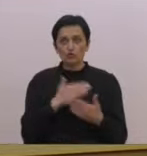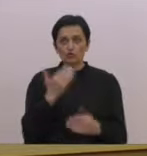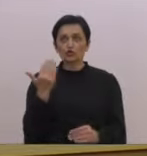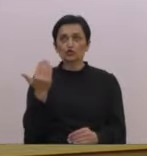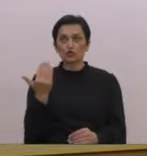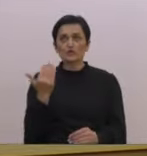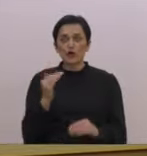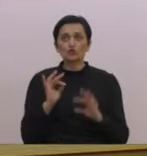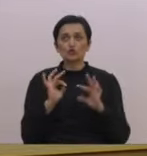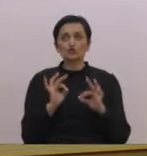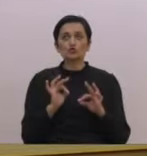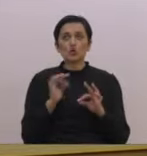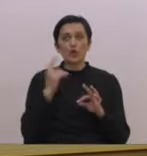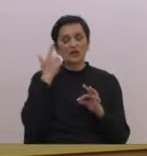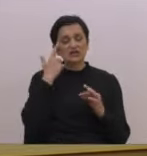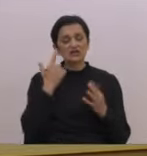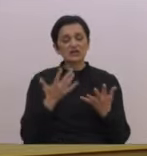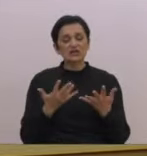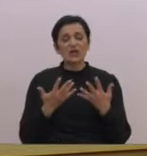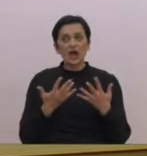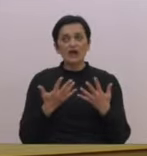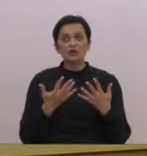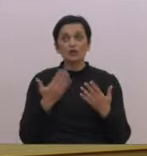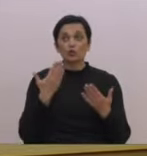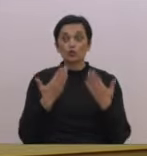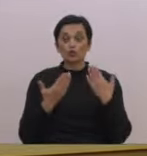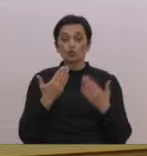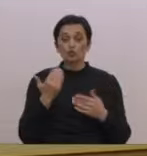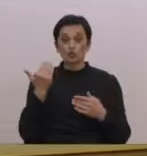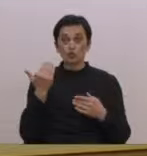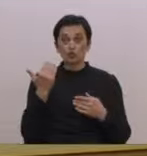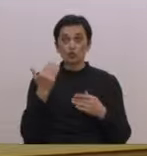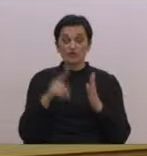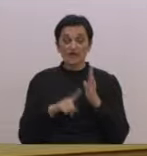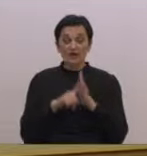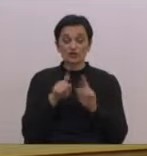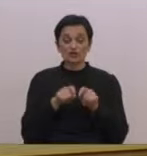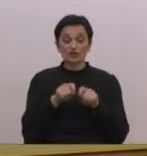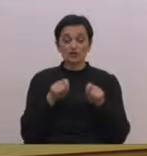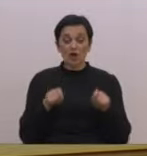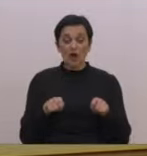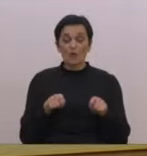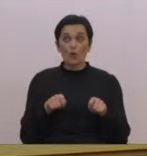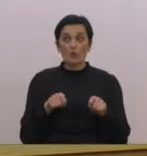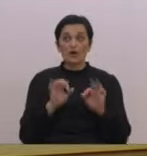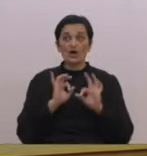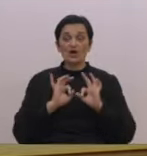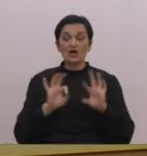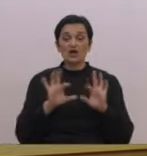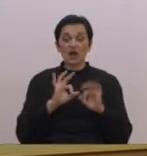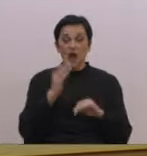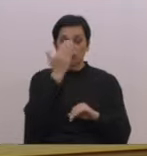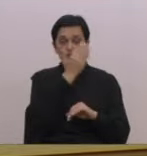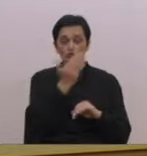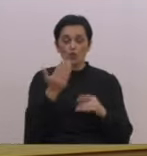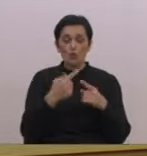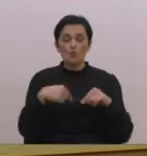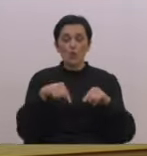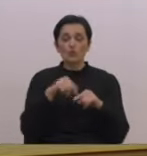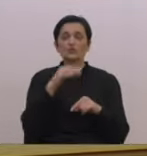რომ სწორად გაიგეთ და თუ ამას თქვენ ჩამოაყალიბებთ და გააცნოთ მოსახლეობას